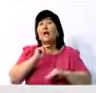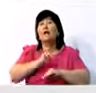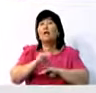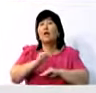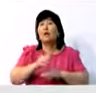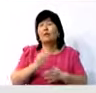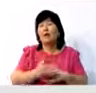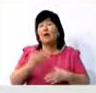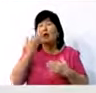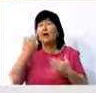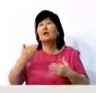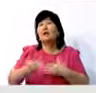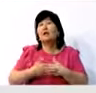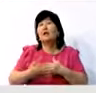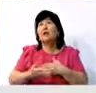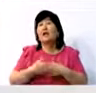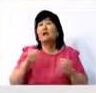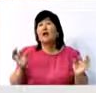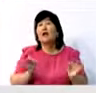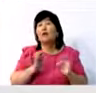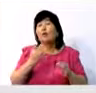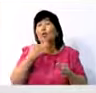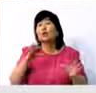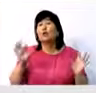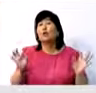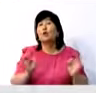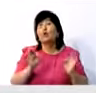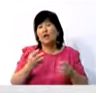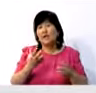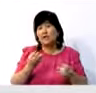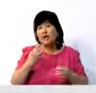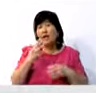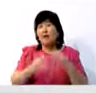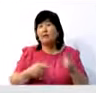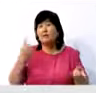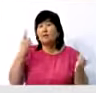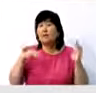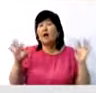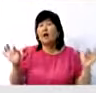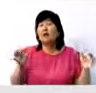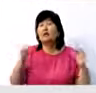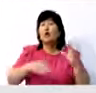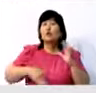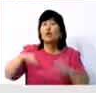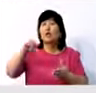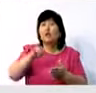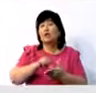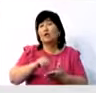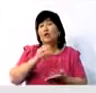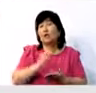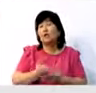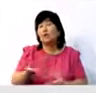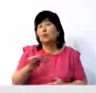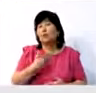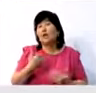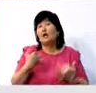Біздің халқымыздың жанына жақын аспаптармен өздерінің ұлттық музыкасын және әлемдік шығармаларды оркестрдің жоғары деңгейде орындауы біз